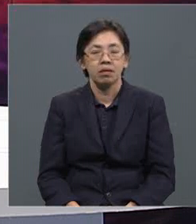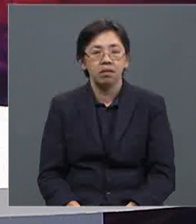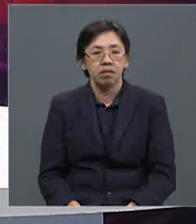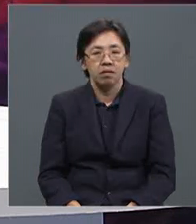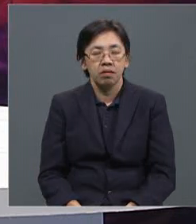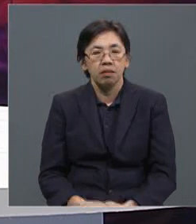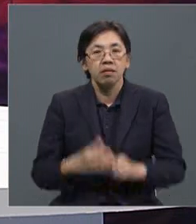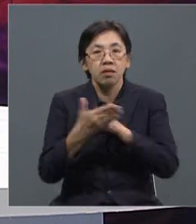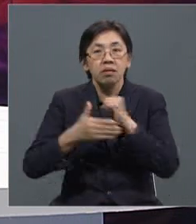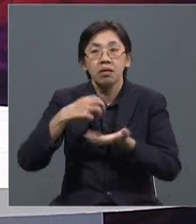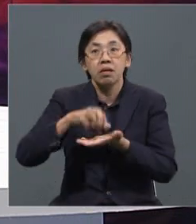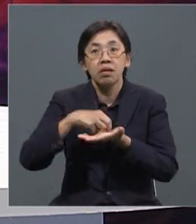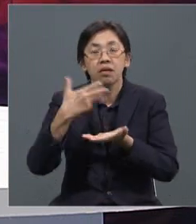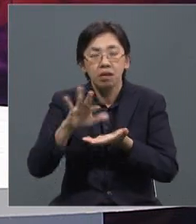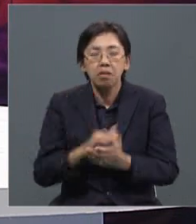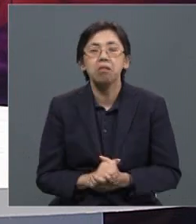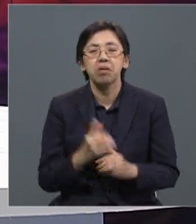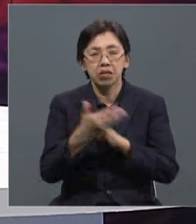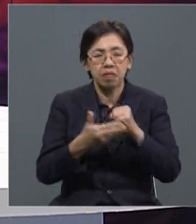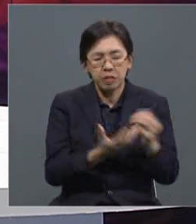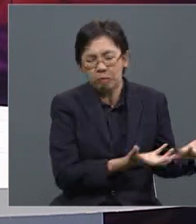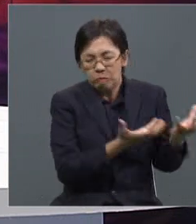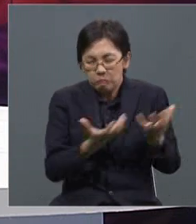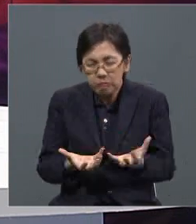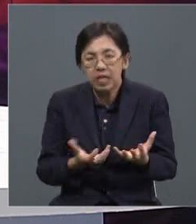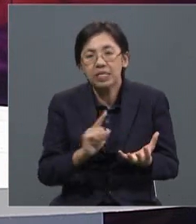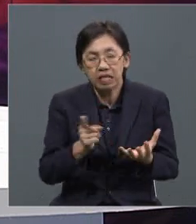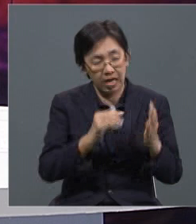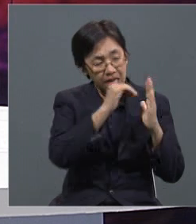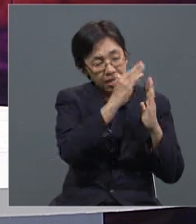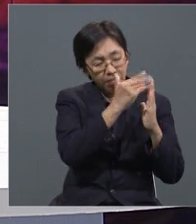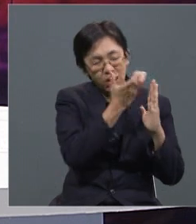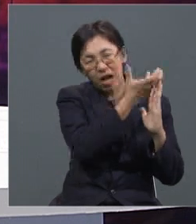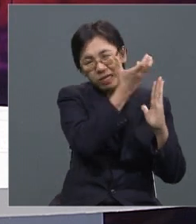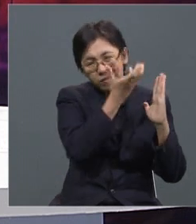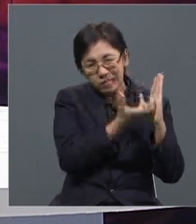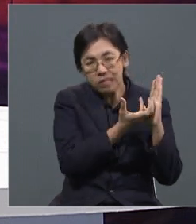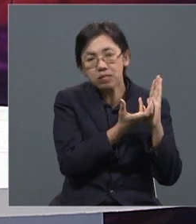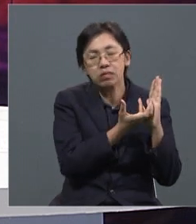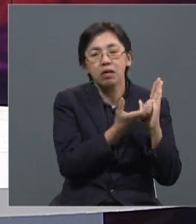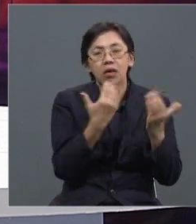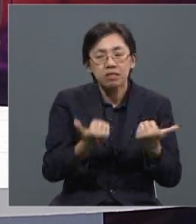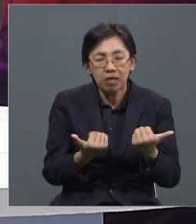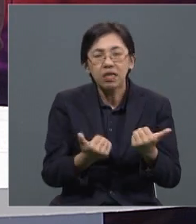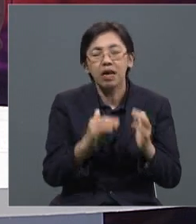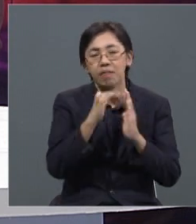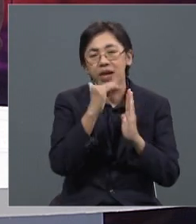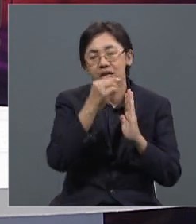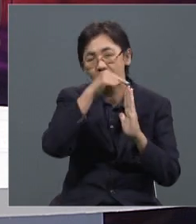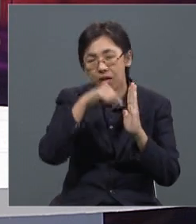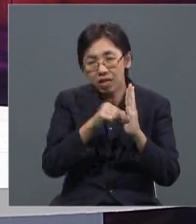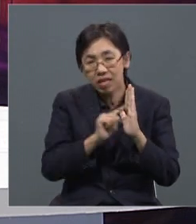พูดถึงเรื่องยาเสพติดเนี่ยมันก็จะมีเส้นทางลำเลียงของมันนะครับเข้ามาจากตอนบนภาคเหนือพอตอนนี้กั้นแน่นๆหนีไปท